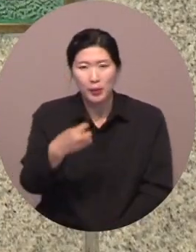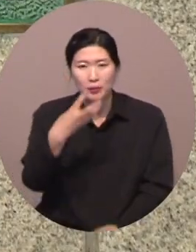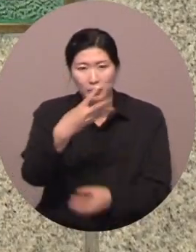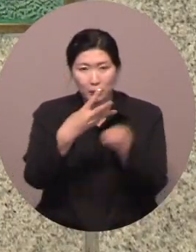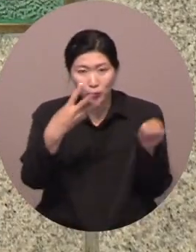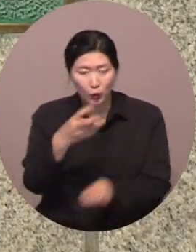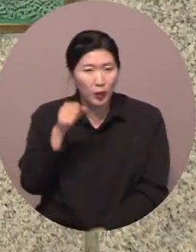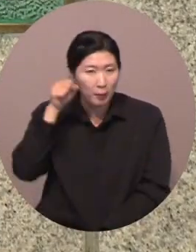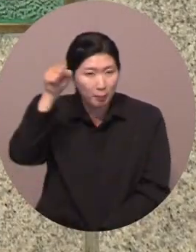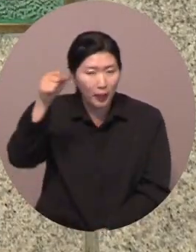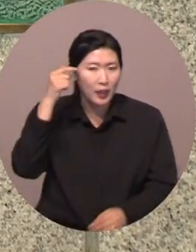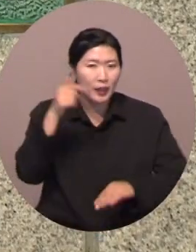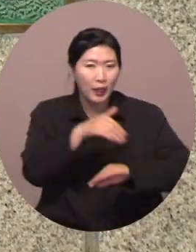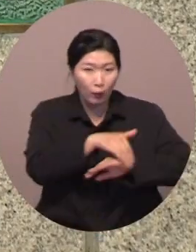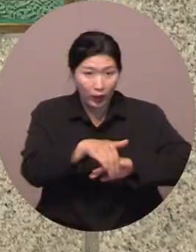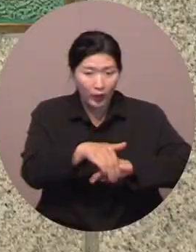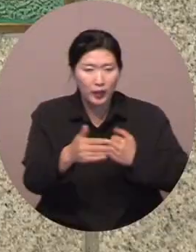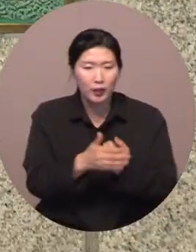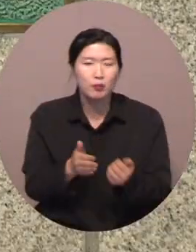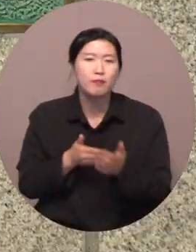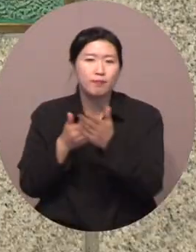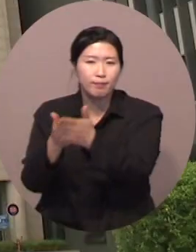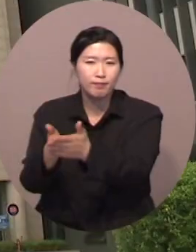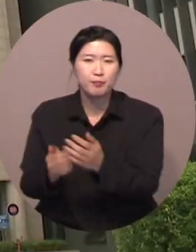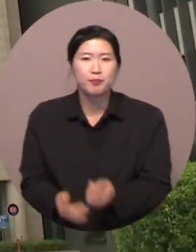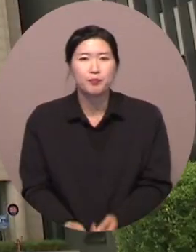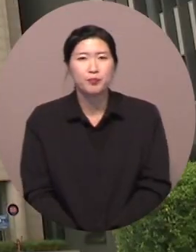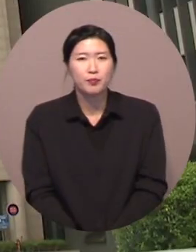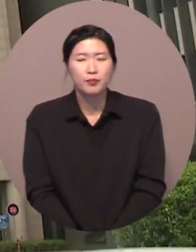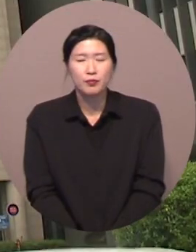찬성했다 교육감의 결단을 촉구했습니다